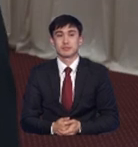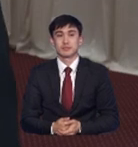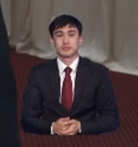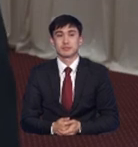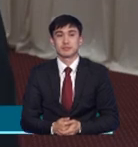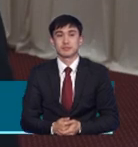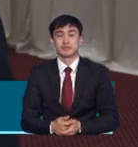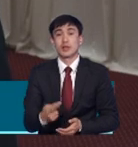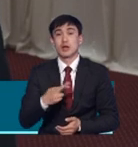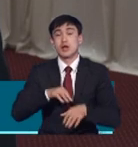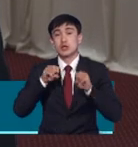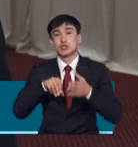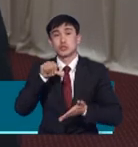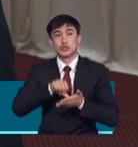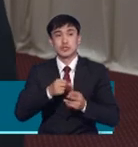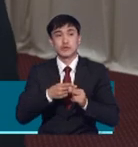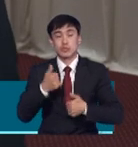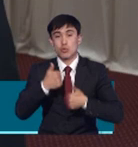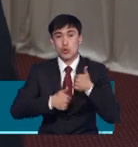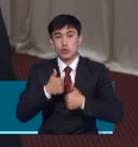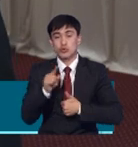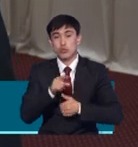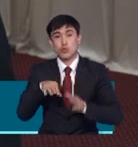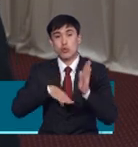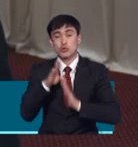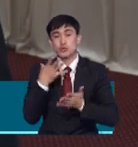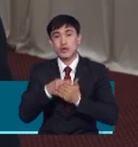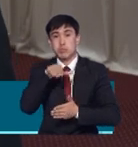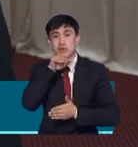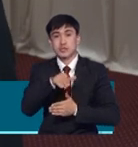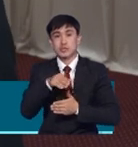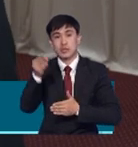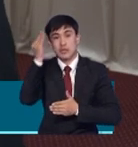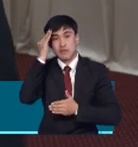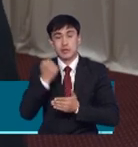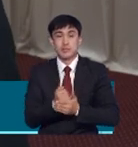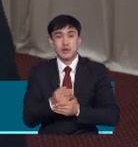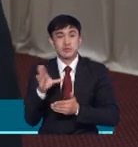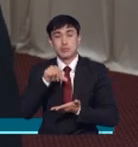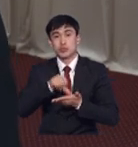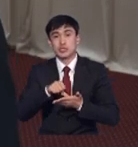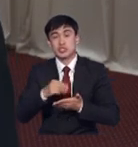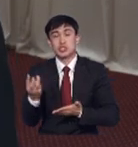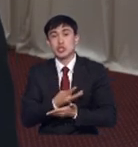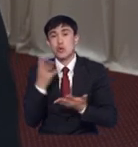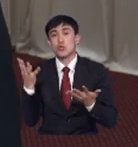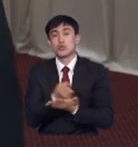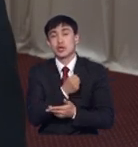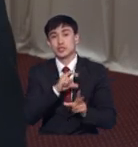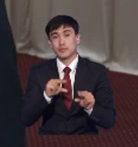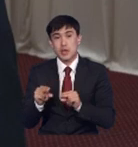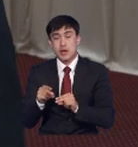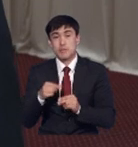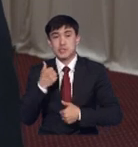первенстве я решил участвовать в этом конкурсе чтобы улучшить свои профессиональные навыки всем участникам Я желаю удачи